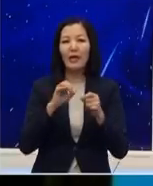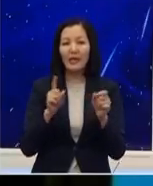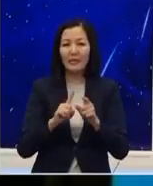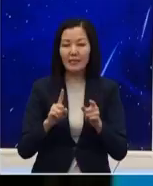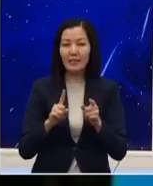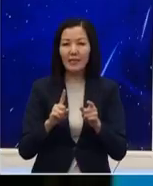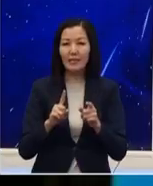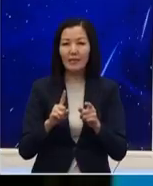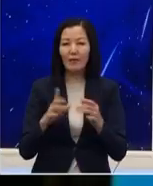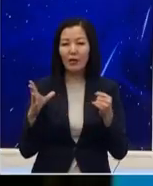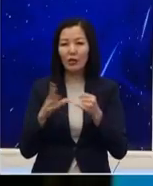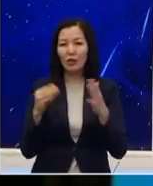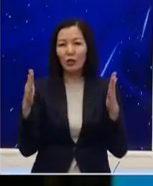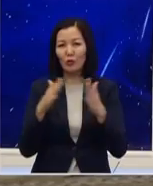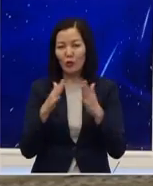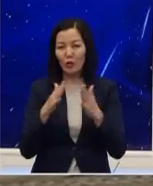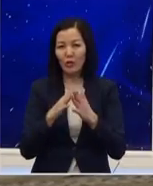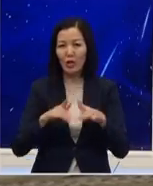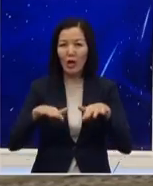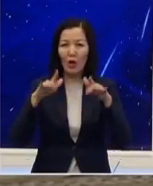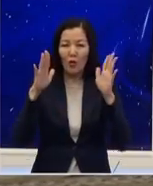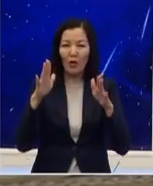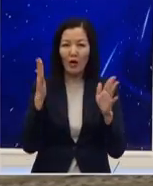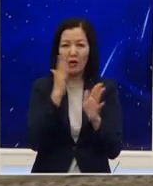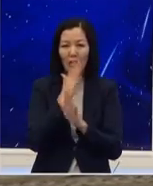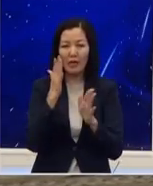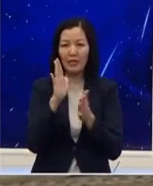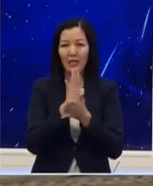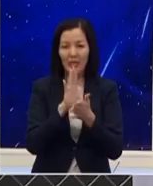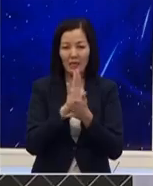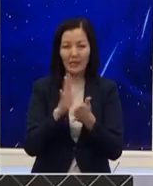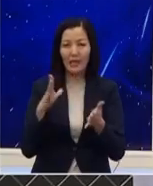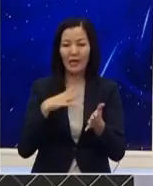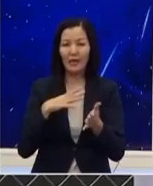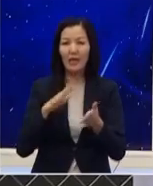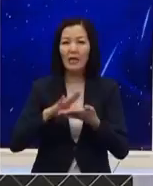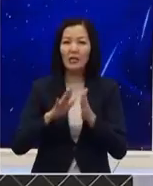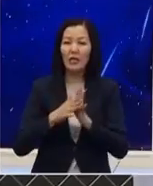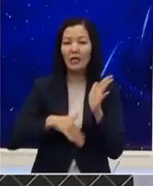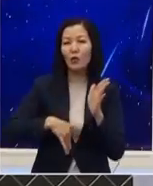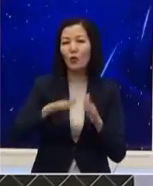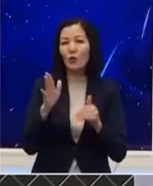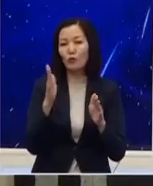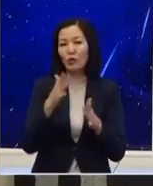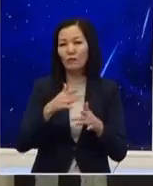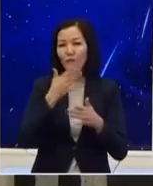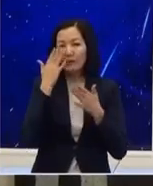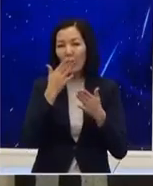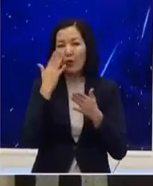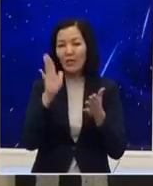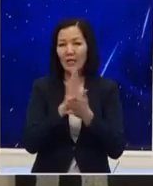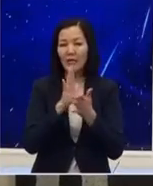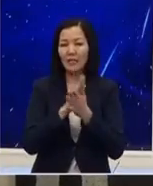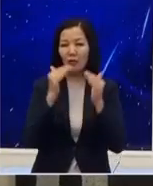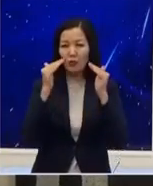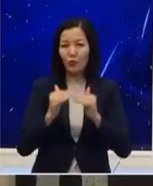үйлерінің шығарындыларымен байланысты. Елді кешенді газдандыру ел тұрмысын жақсарту ғана емес, ауа ластануын азайтудың бір